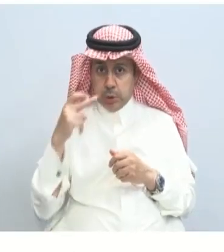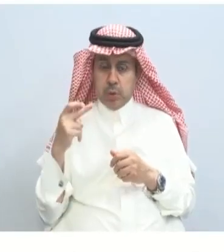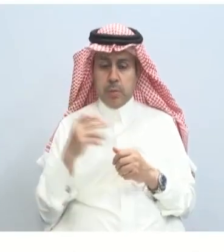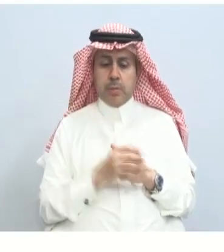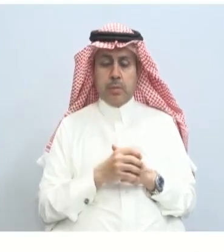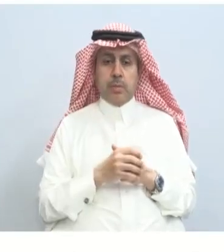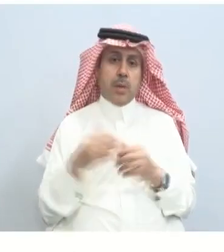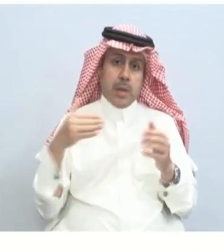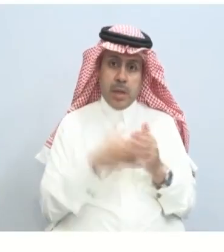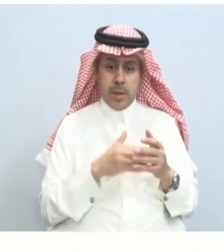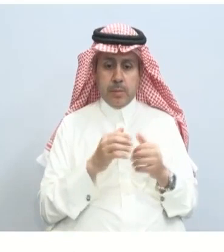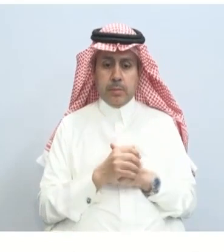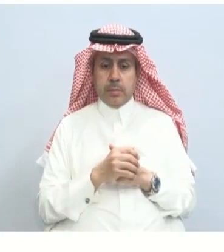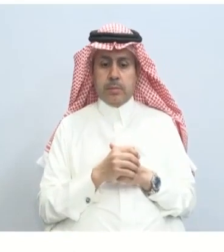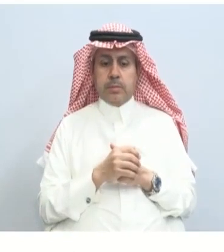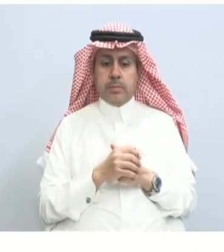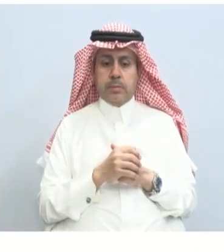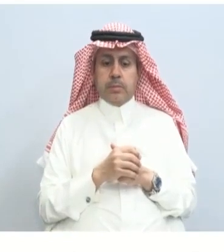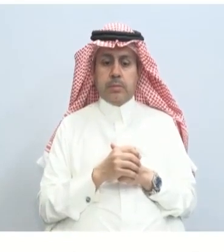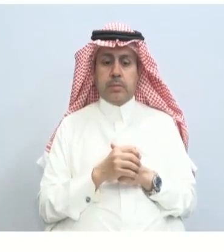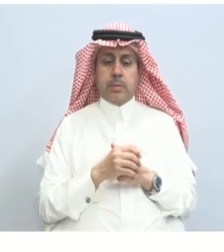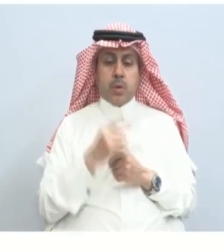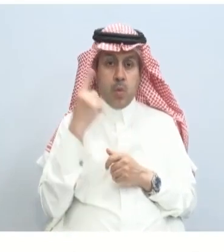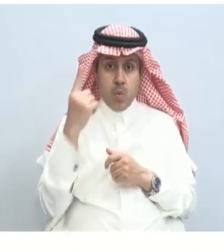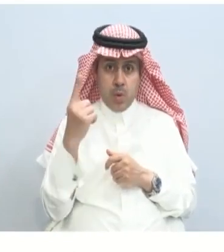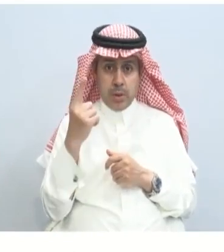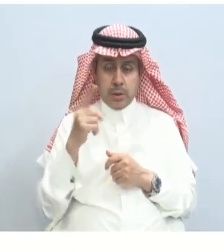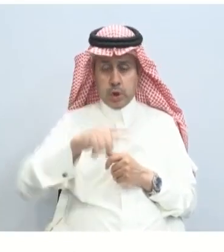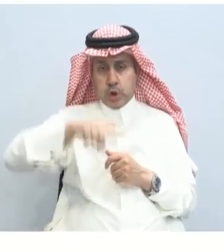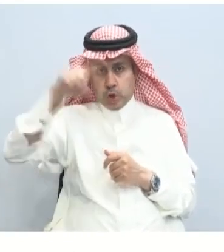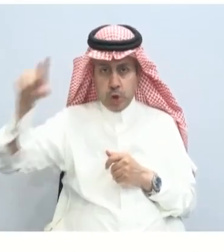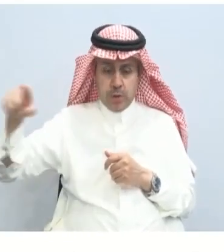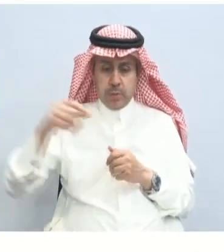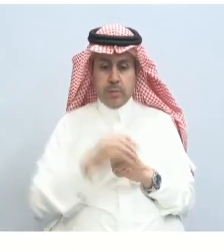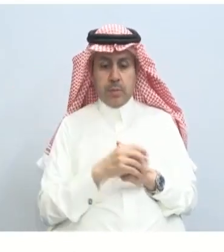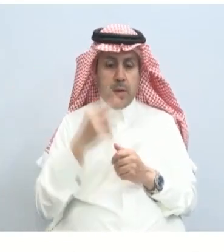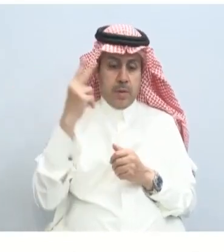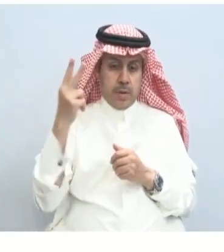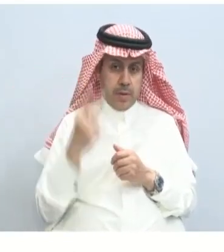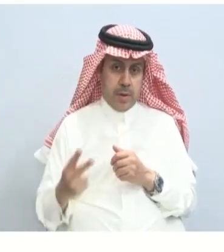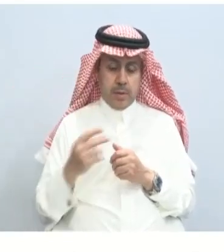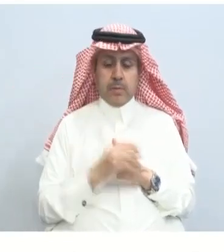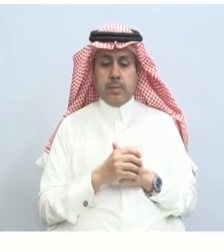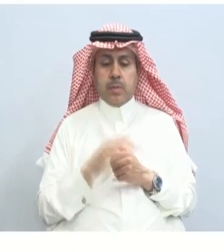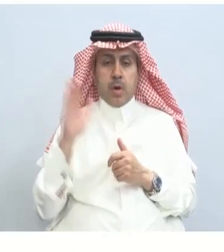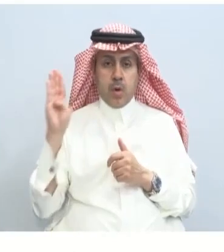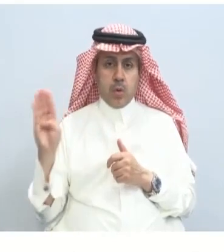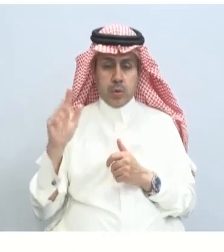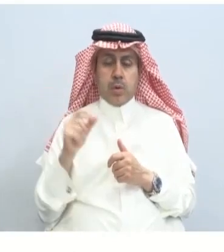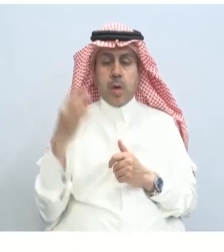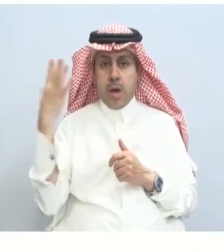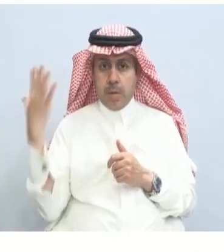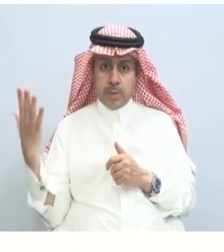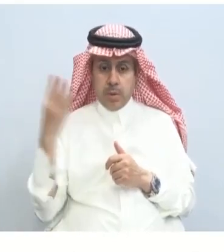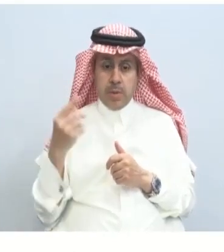الى النهايه ما يمنعها الشي تقول واحد جذر طبعا الواحد بتحوله الى 2 على 2 والكوساين 45 جذر